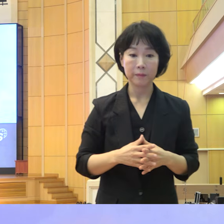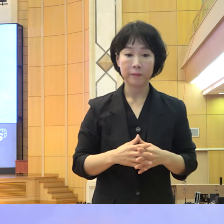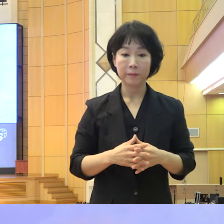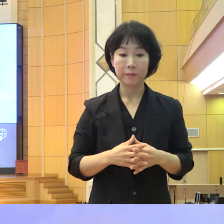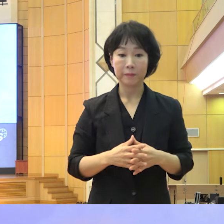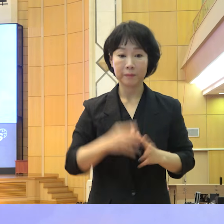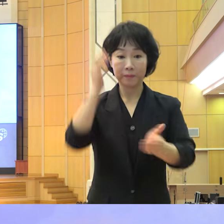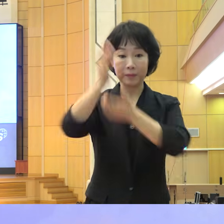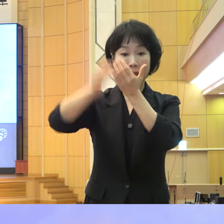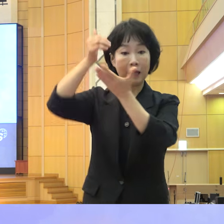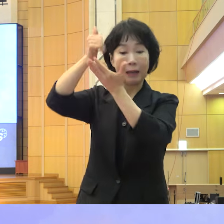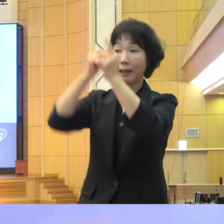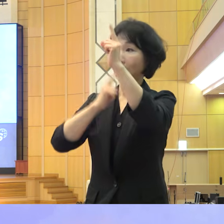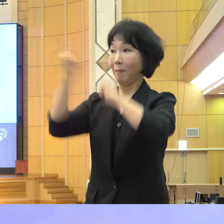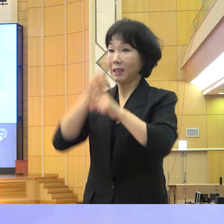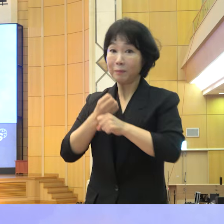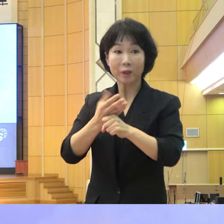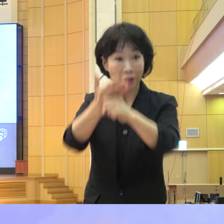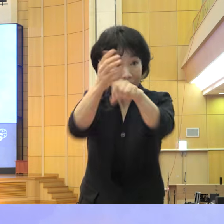하나님 말씀은